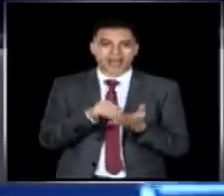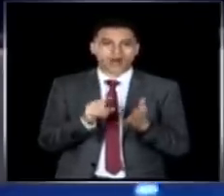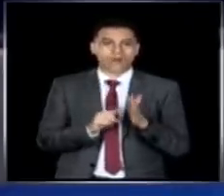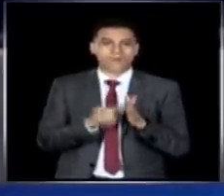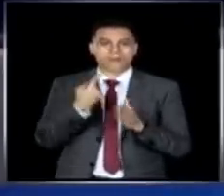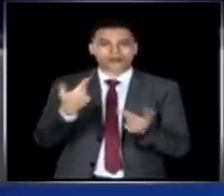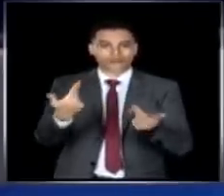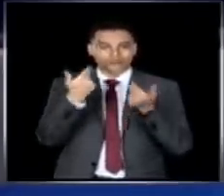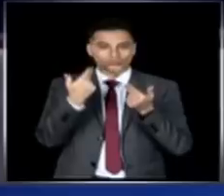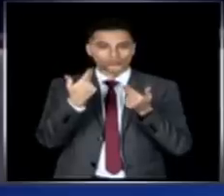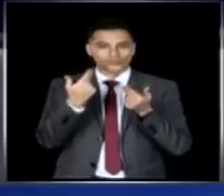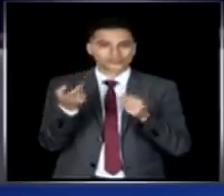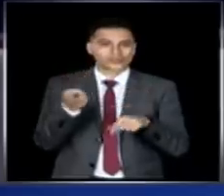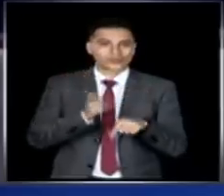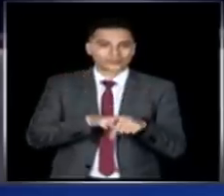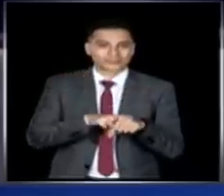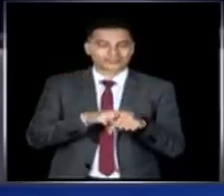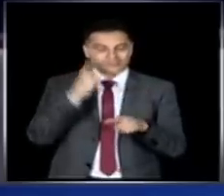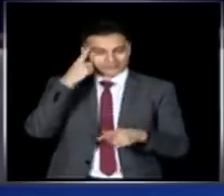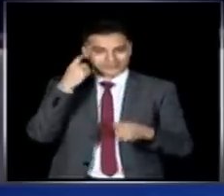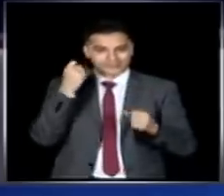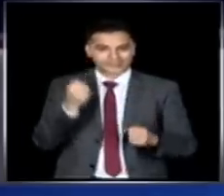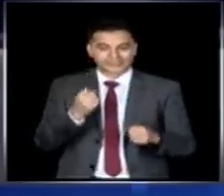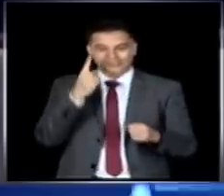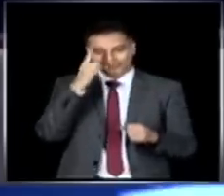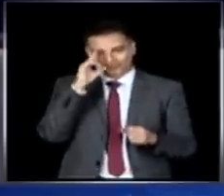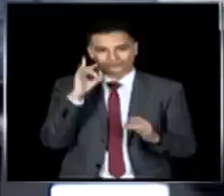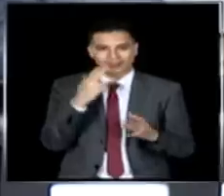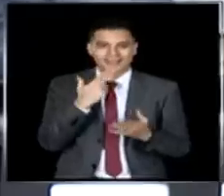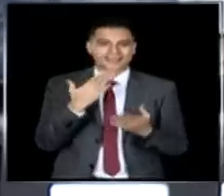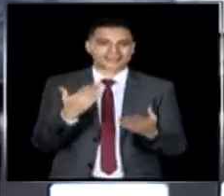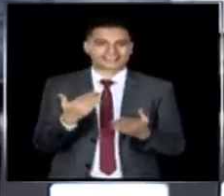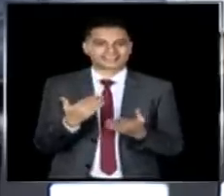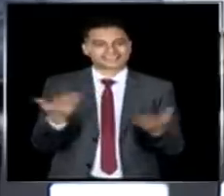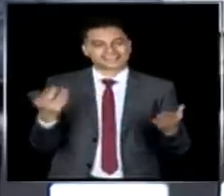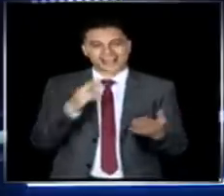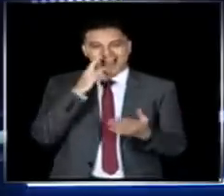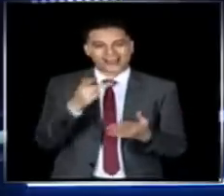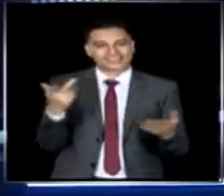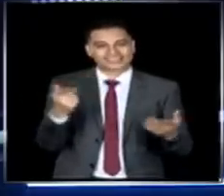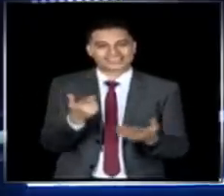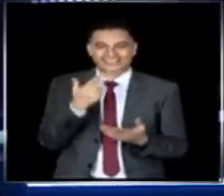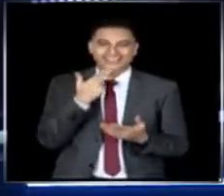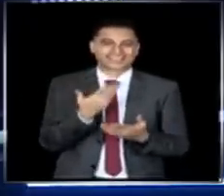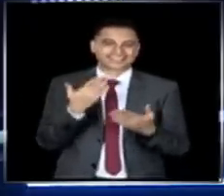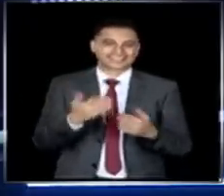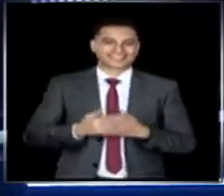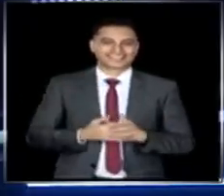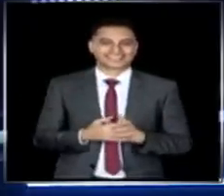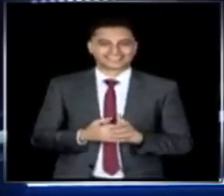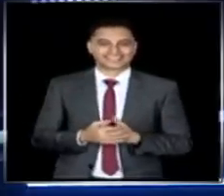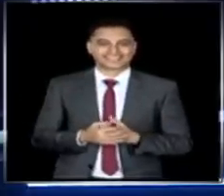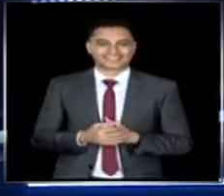اول مره تحت، اول مره ننزل انزل تحت الضغط كتير على اعصابي يعني، بس ان شاء الله خير يعني. ان شاء الله. صعبت عليا والله. مش عارف اعمل ايه، صعبان على نفسي